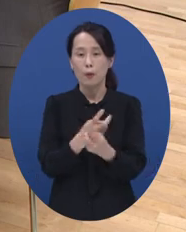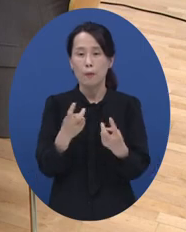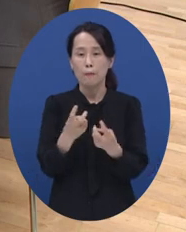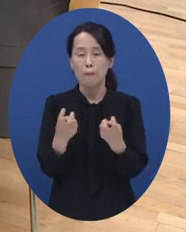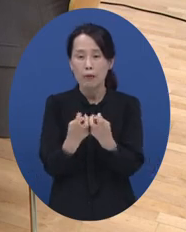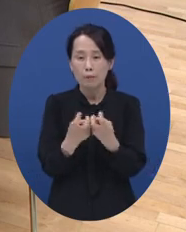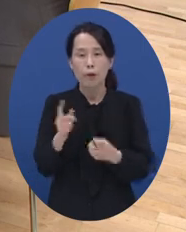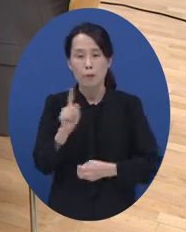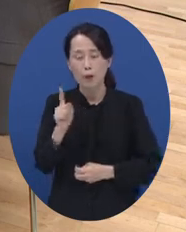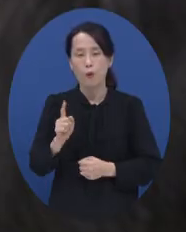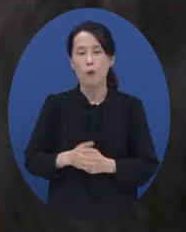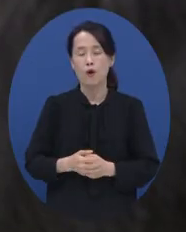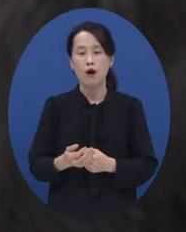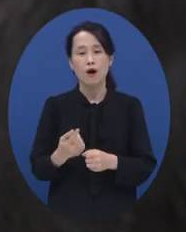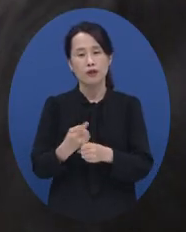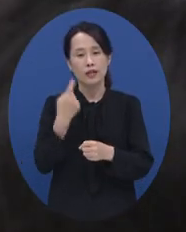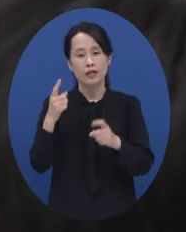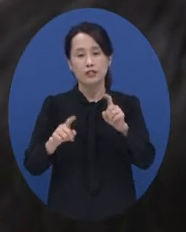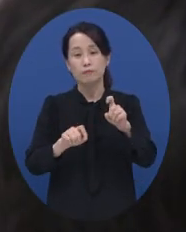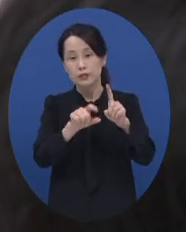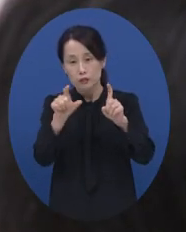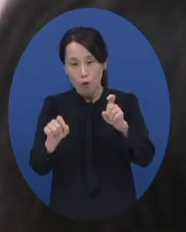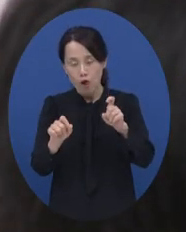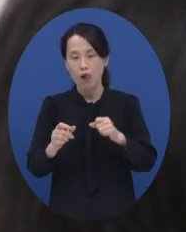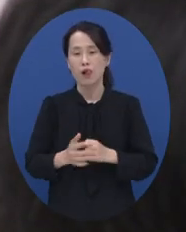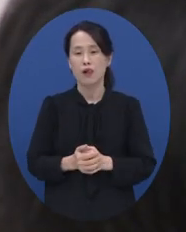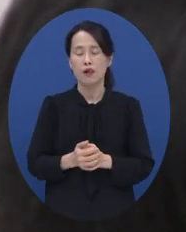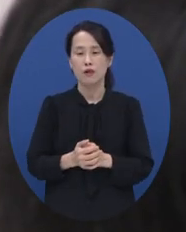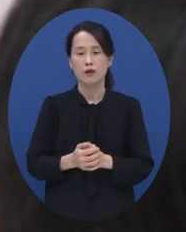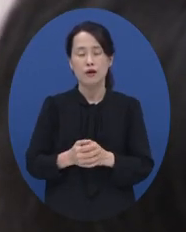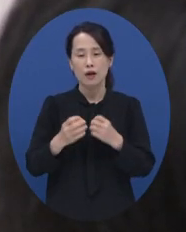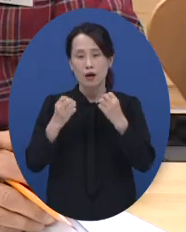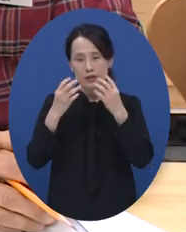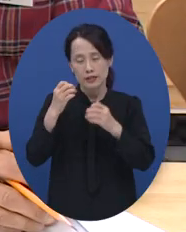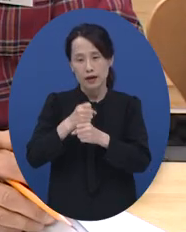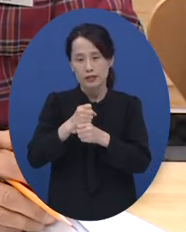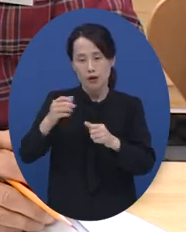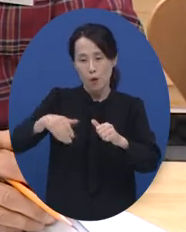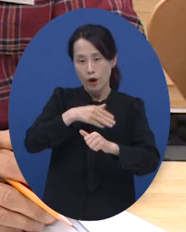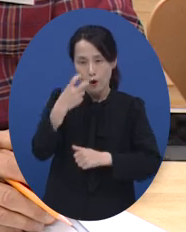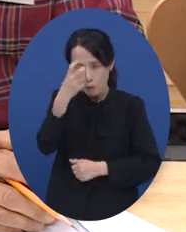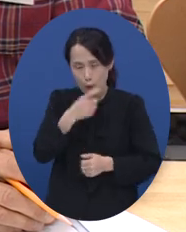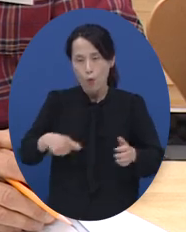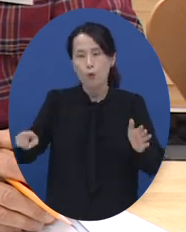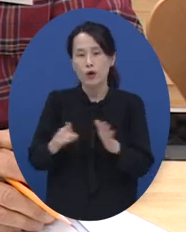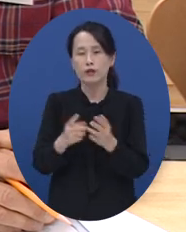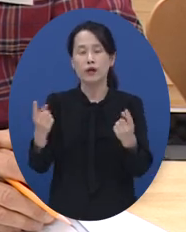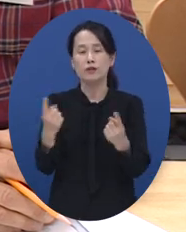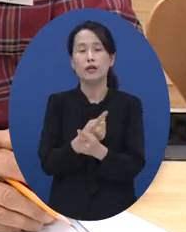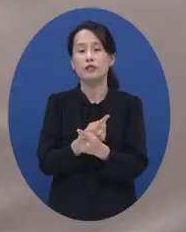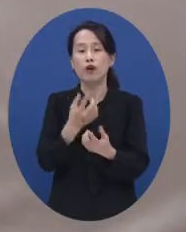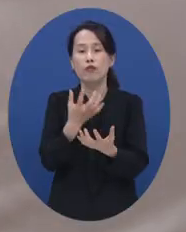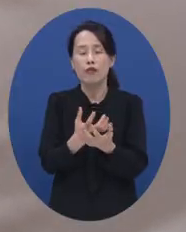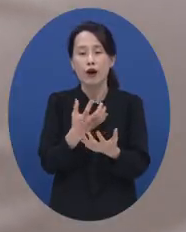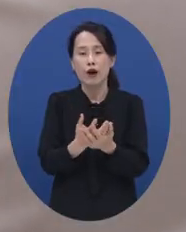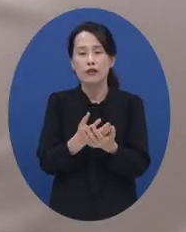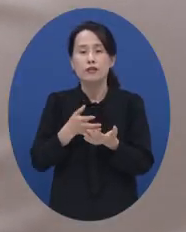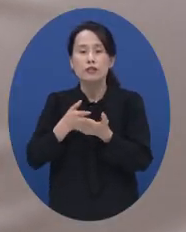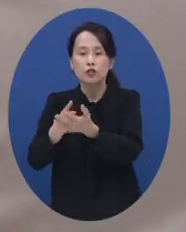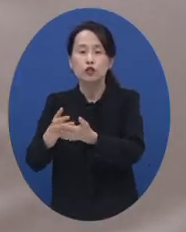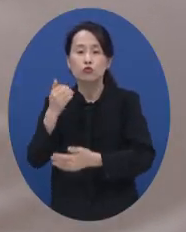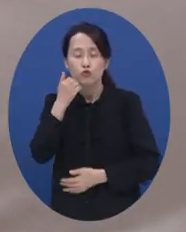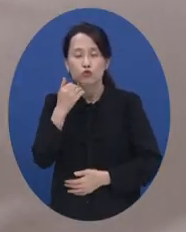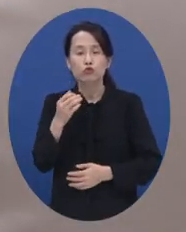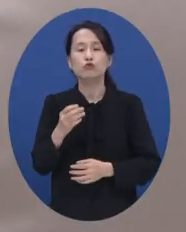이번 조치는 지난해 11월 도민의 문화향유권 보장과 작가들의 창작 환경 보호를 위한 개선안을